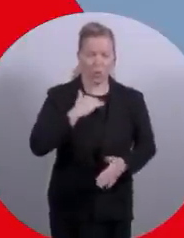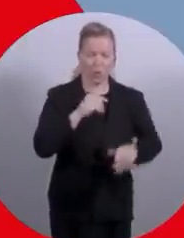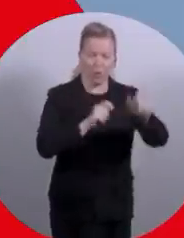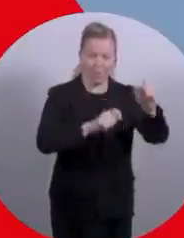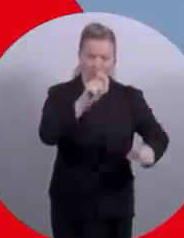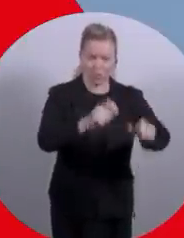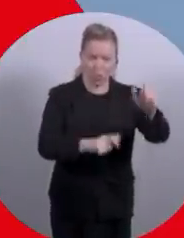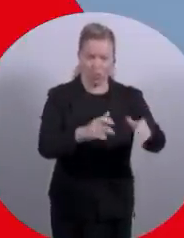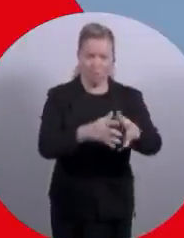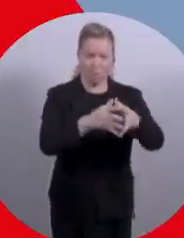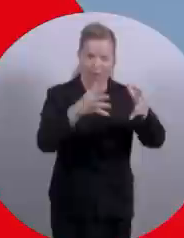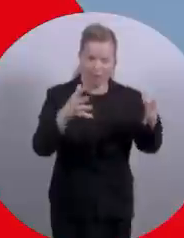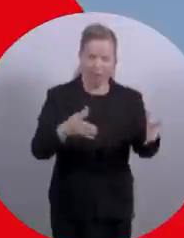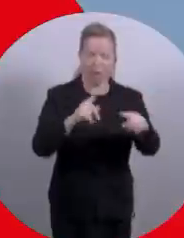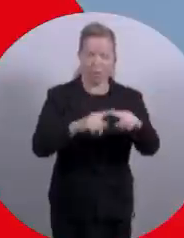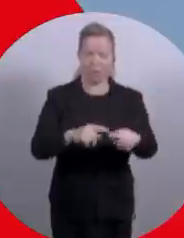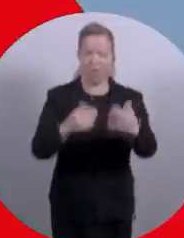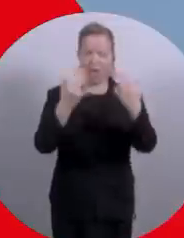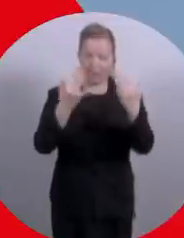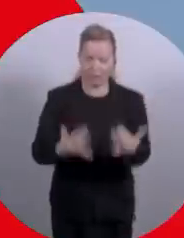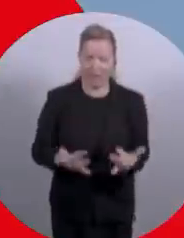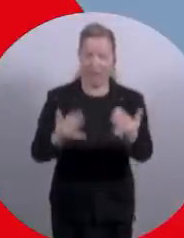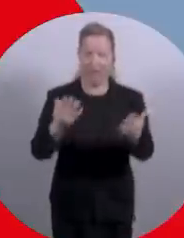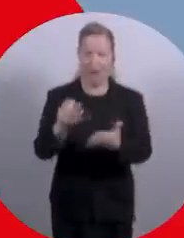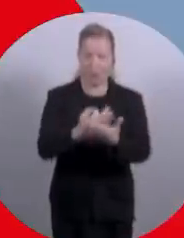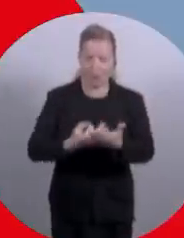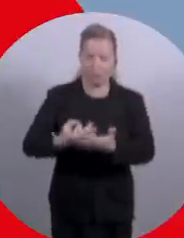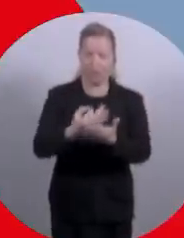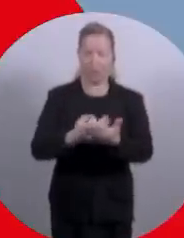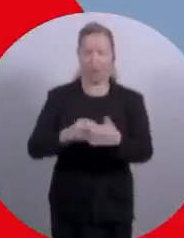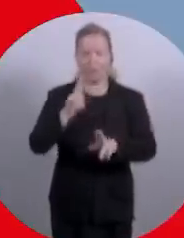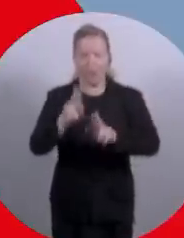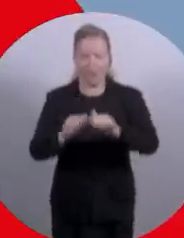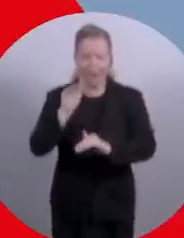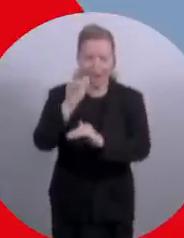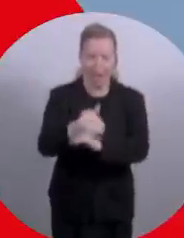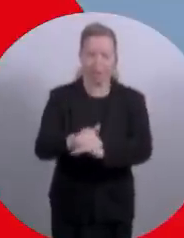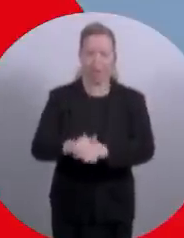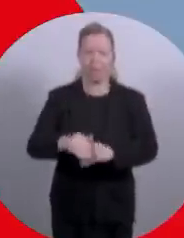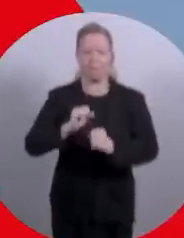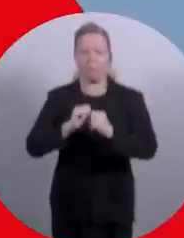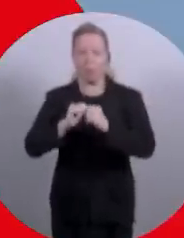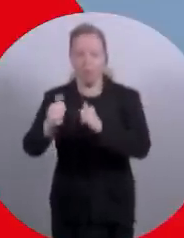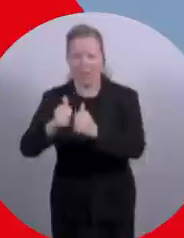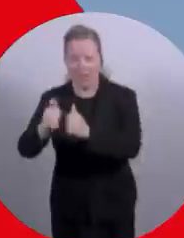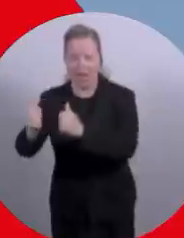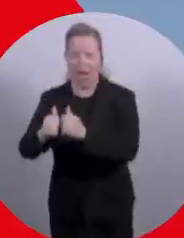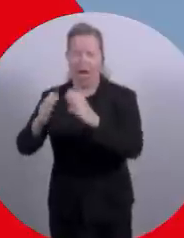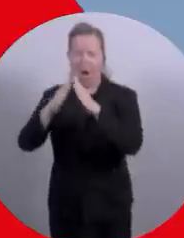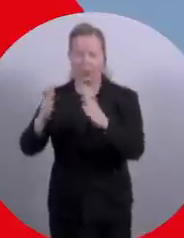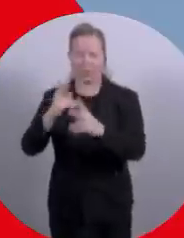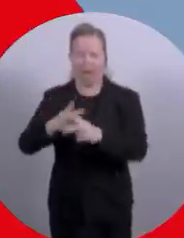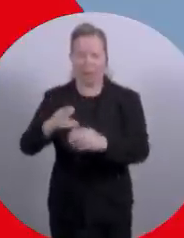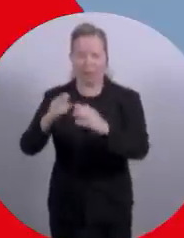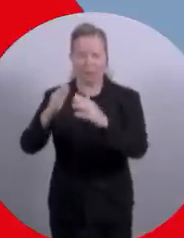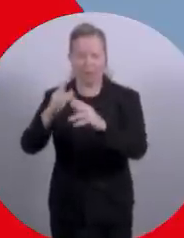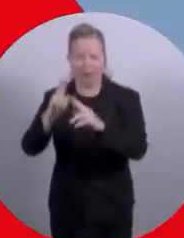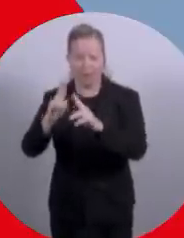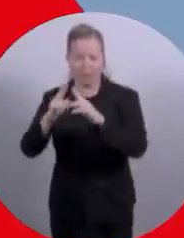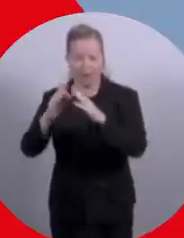Ausbildung nicht nur den Spitälern in den Pflegeheimen für die Immobilie auskrankenpflege auch für die 24 Stunden